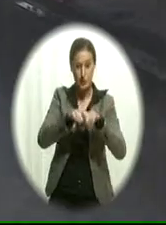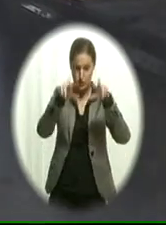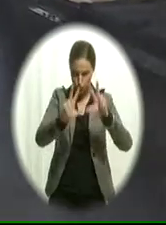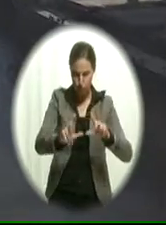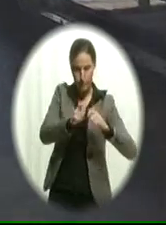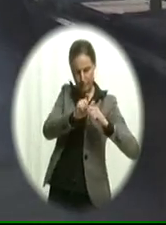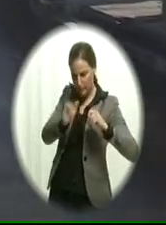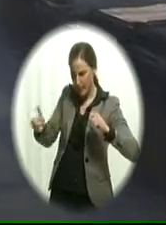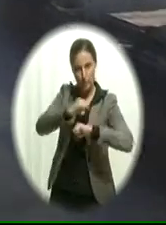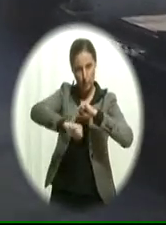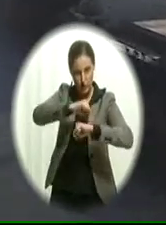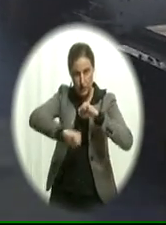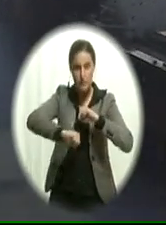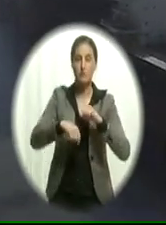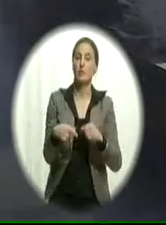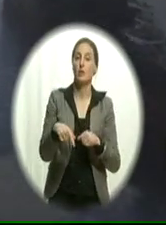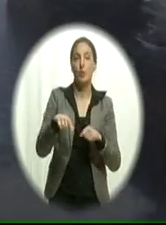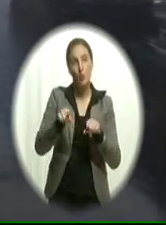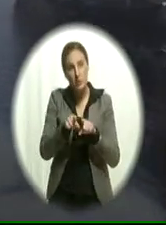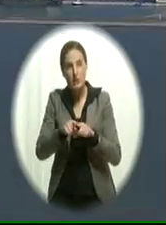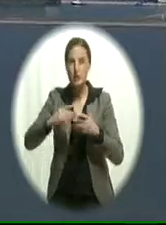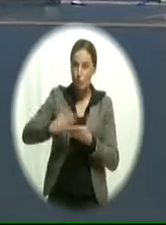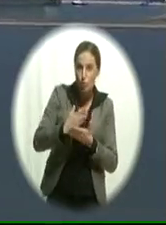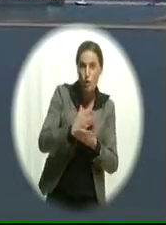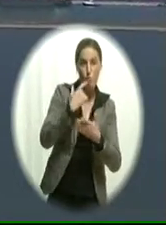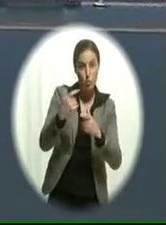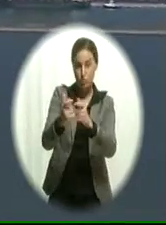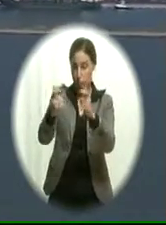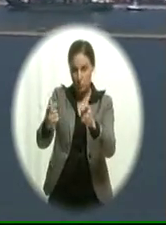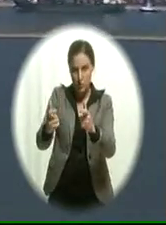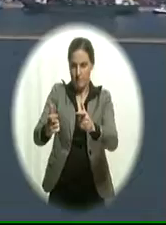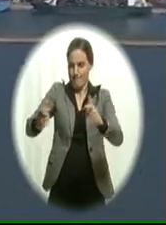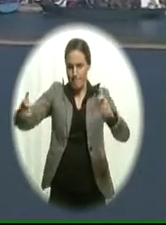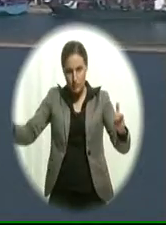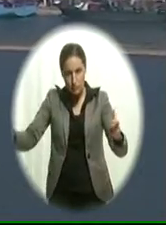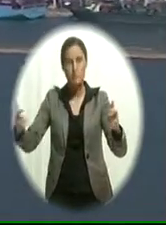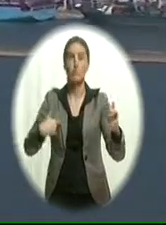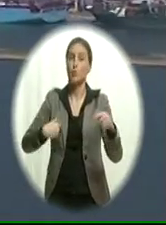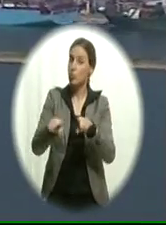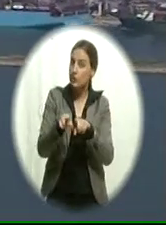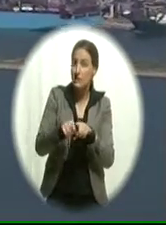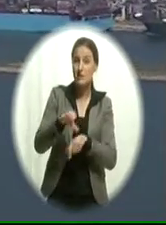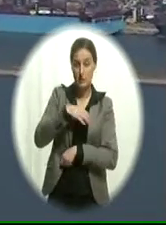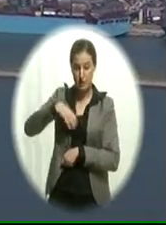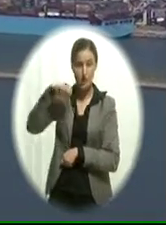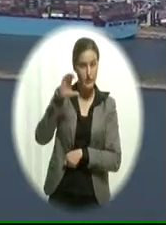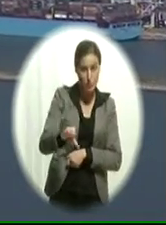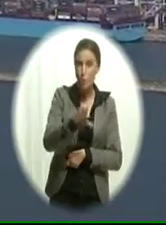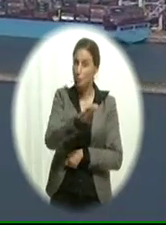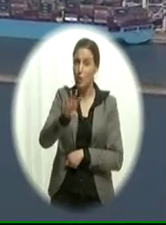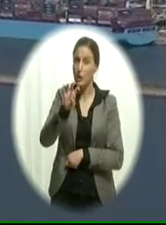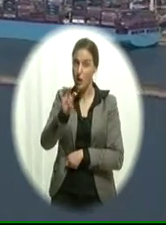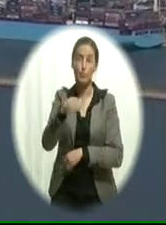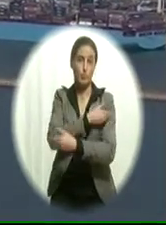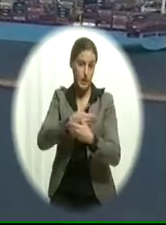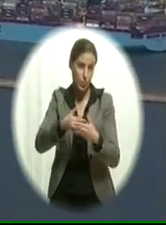d'augmentation de capacité de nos terminaux, projet d'un chantier multimodal, un investissement très important, 140 millions d'euros d'investissement public qui sera livré à la